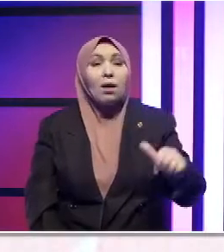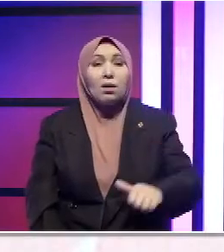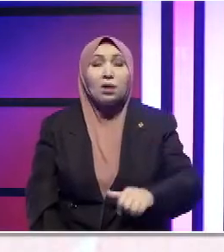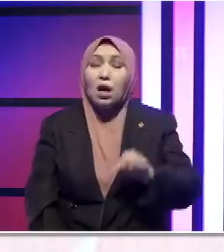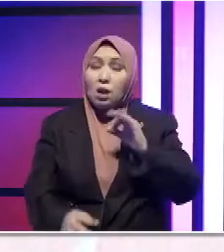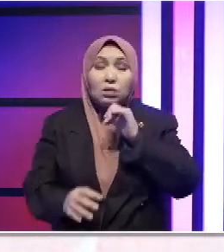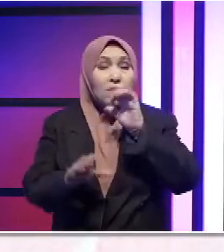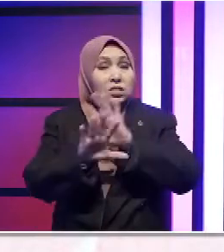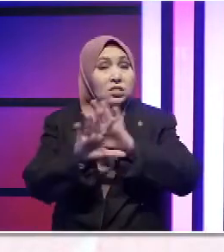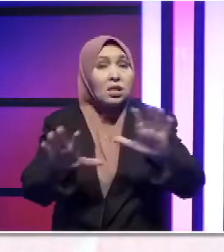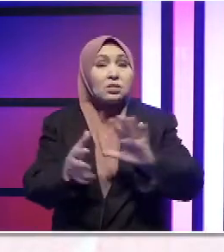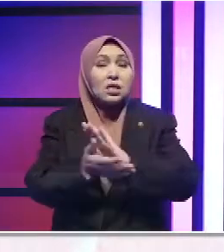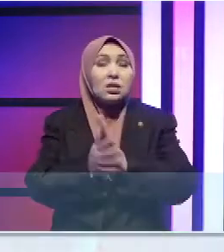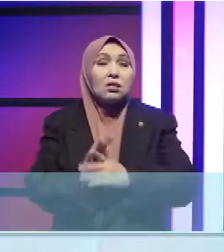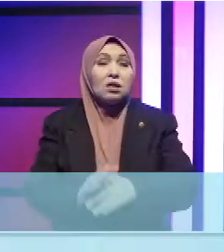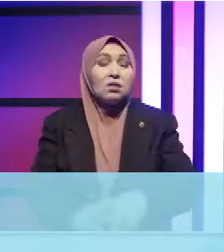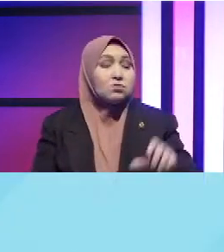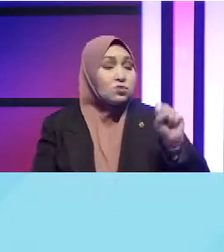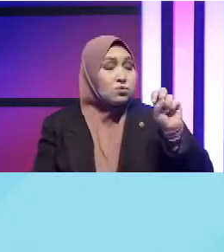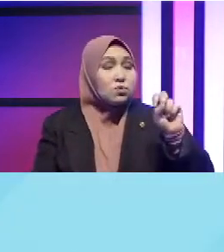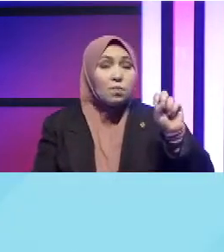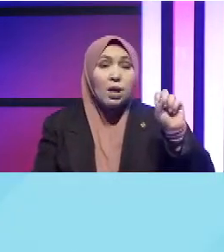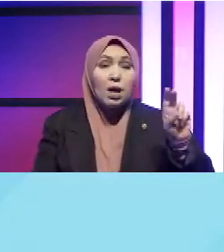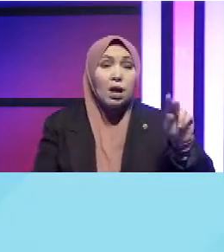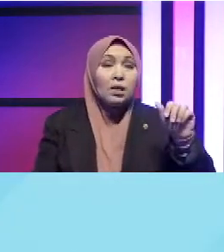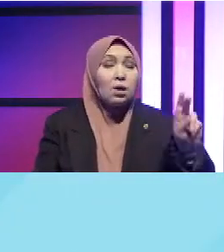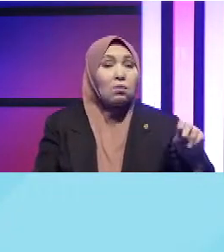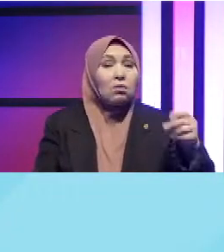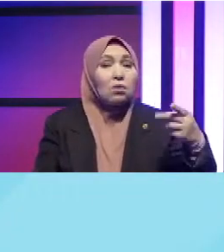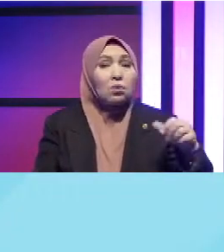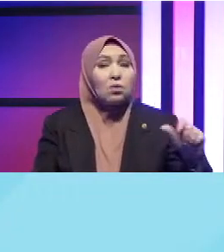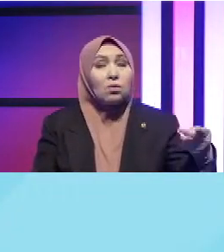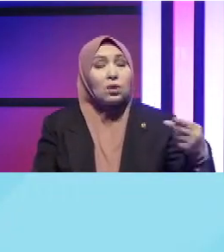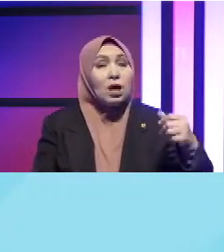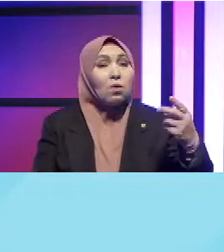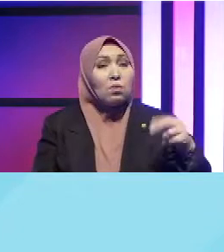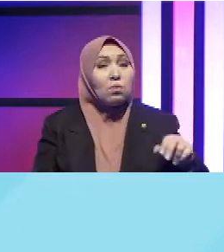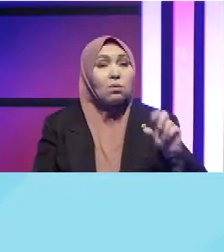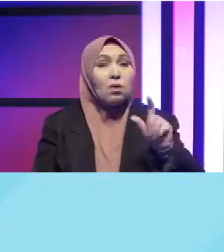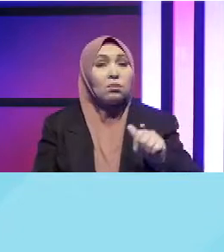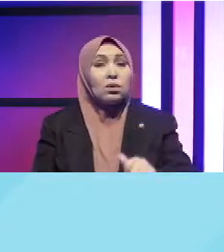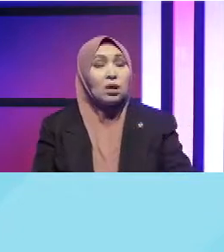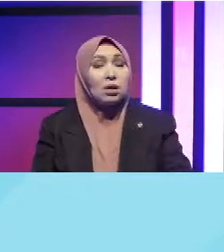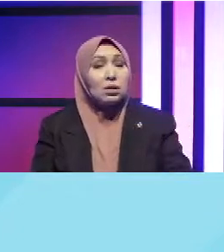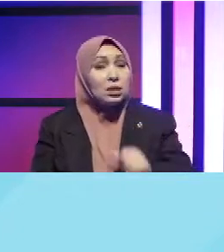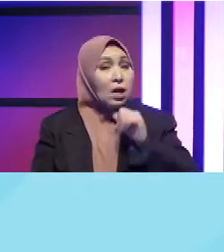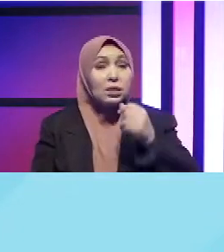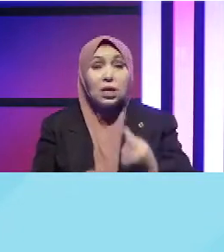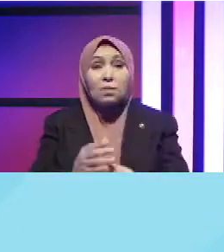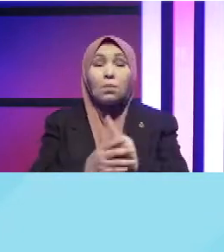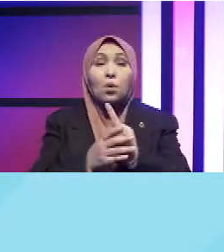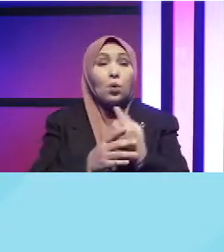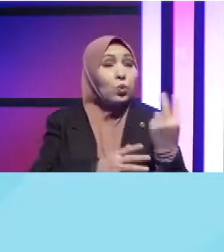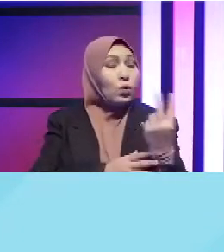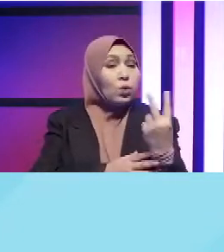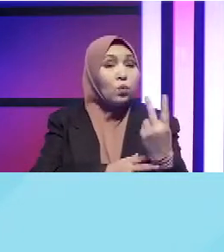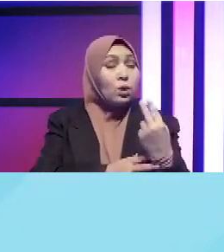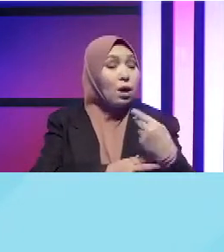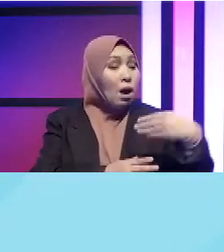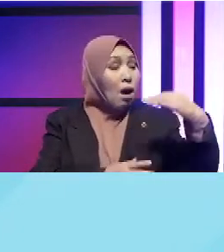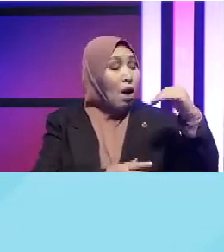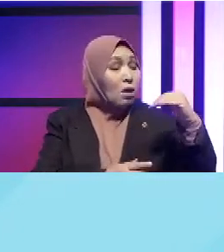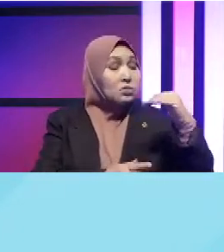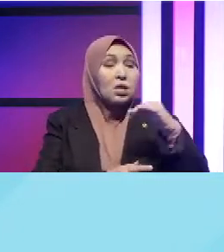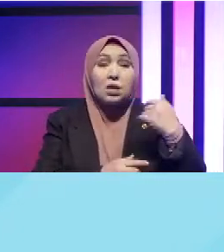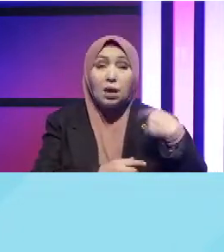kalau tak jelas Jaka bunyi macam ini saba saba Subhanallah taktim 22 sedang